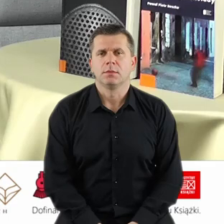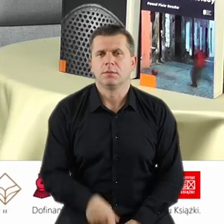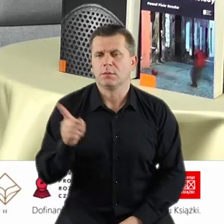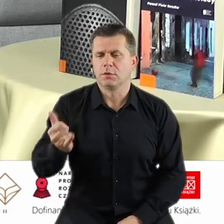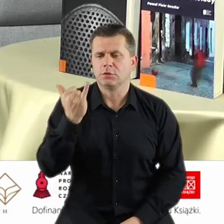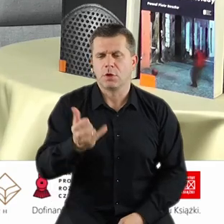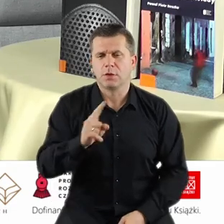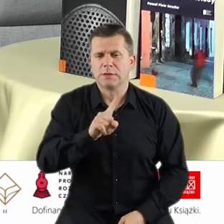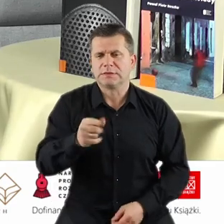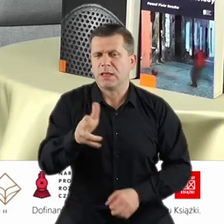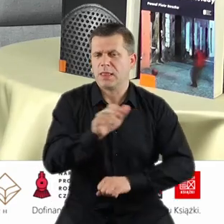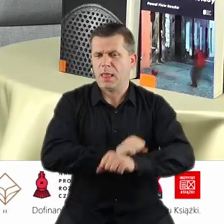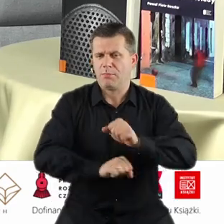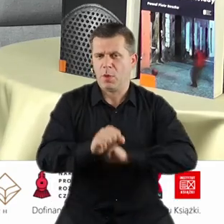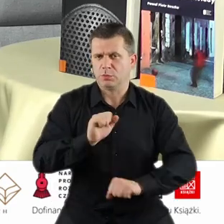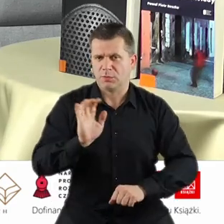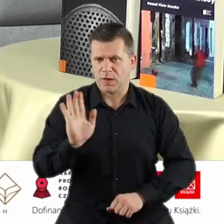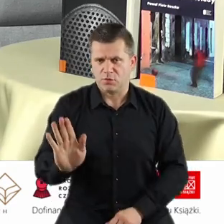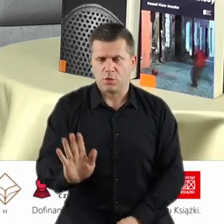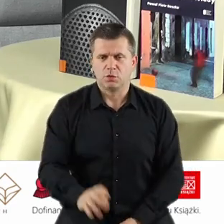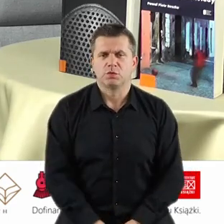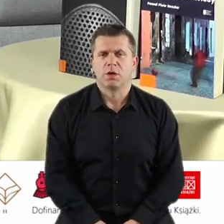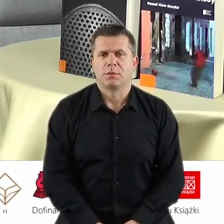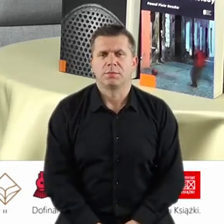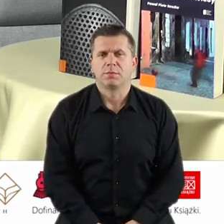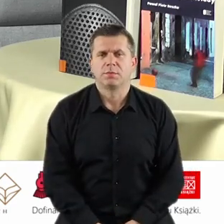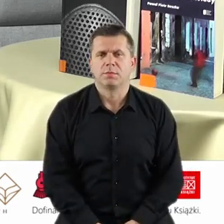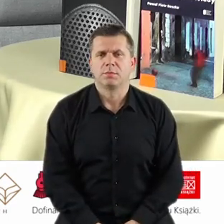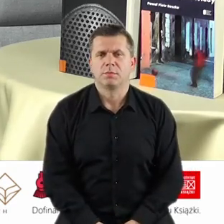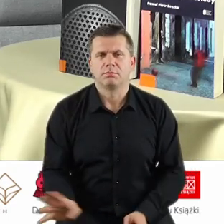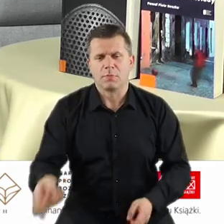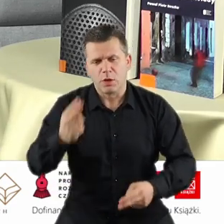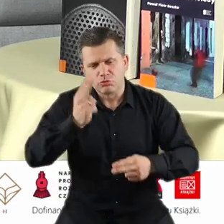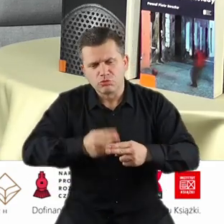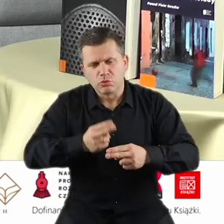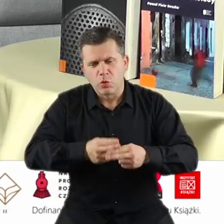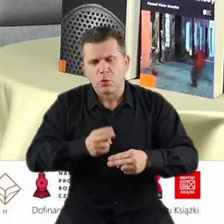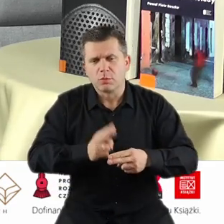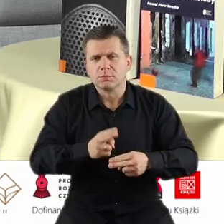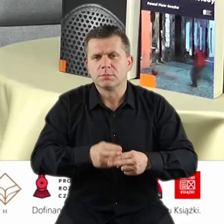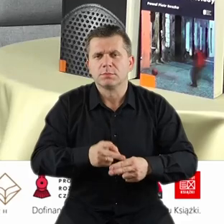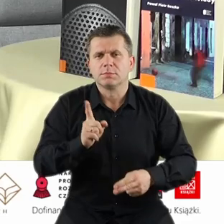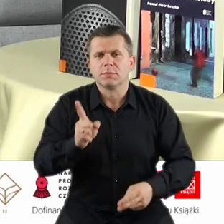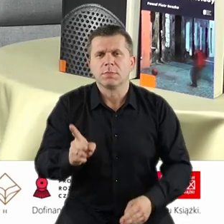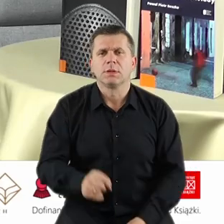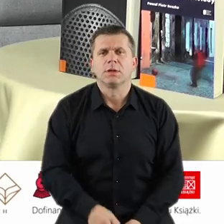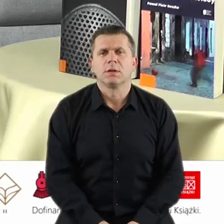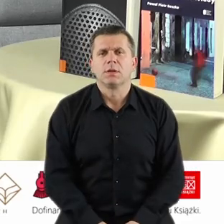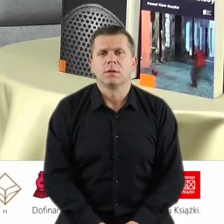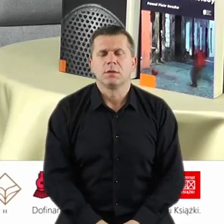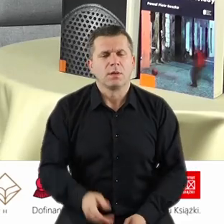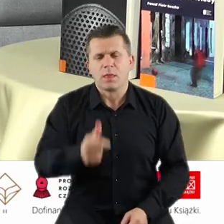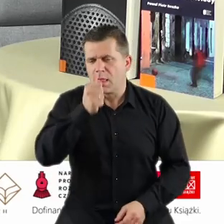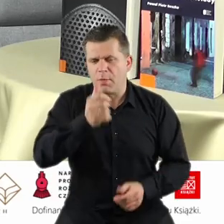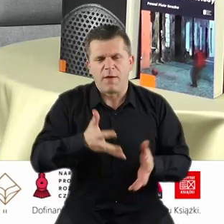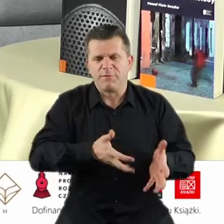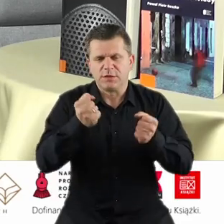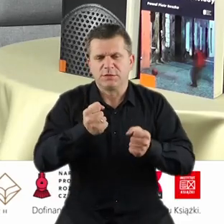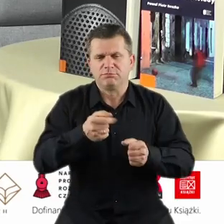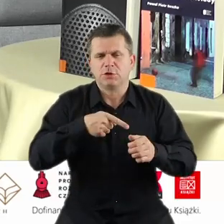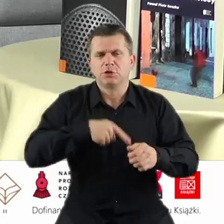Było to dziecko z niepełnosprawnościami i też miała takie schorzenie polegające na nietrzymaniu